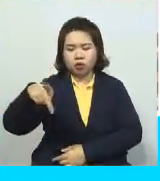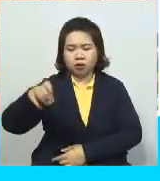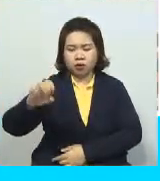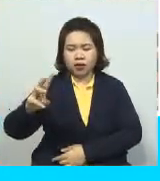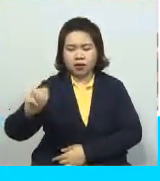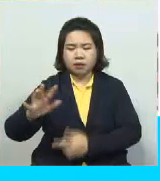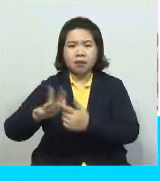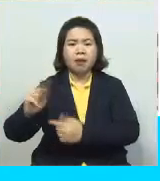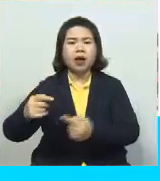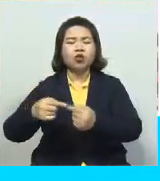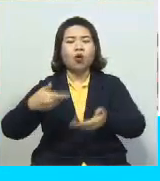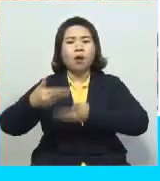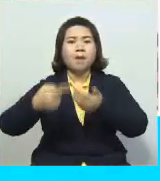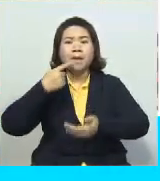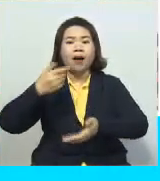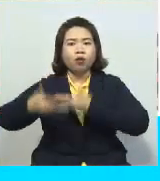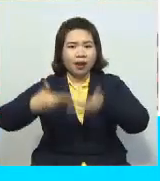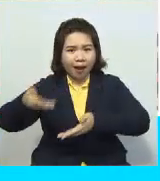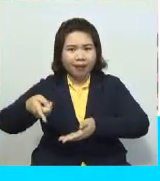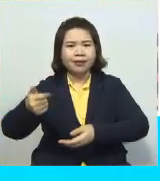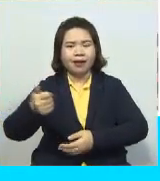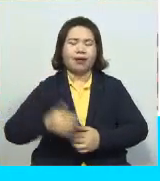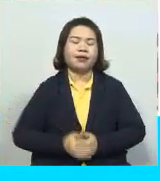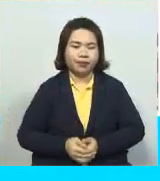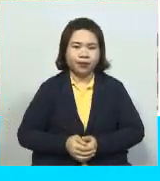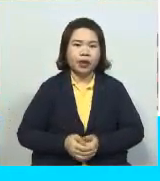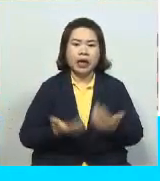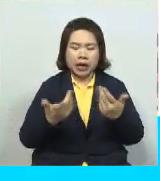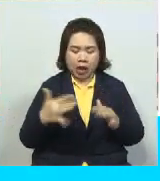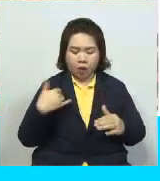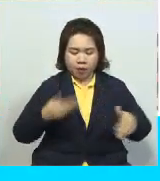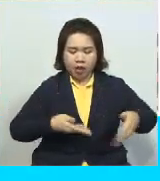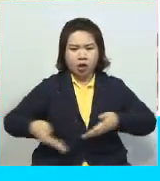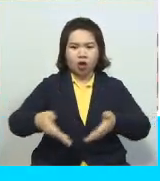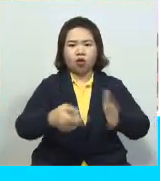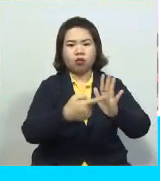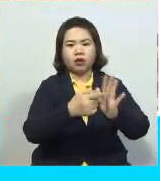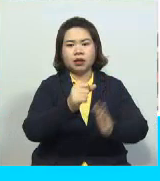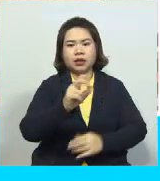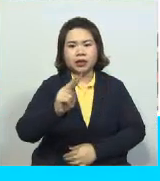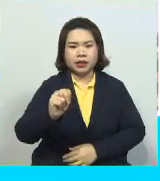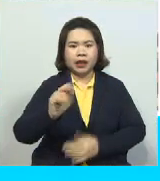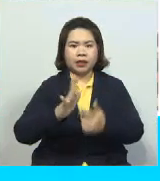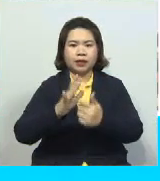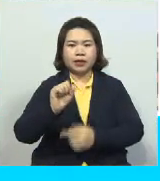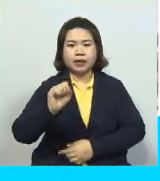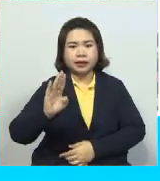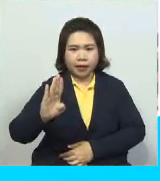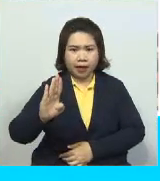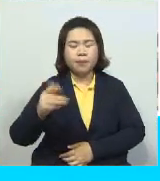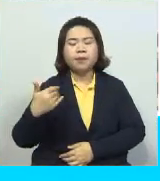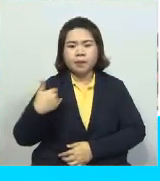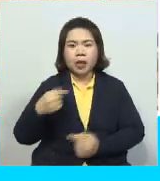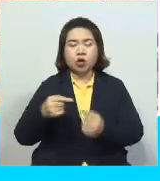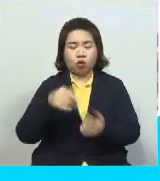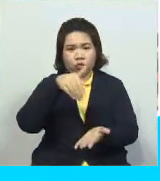ะตรงเนี้ยแล้วก็เข้ามาที่งานหรือในส่วนของคลองแสนแสบเองเนี่ยก็จะมาส่งที่มาเข้าม